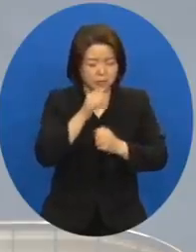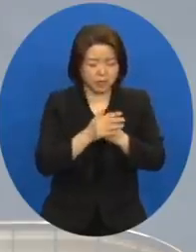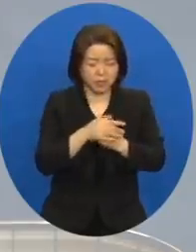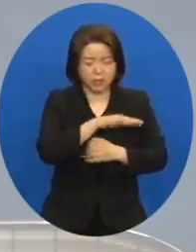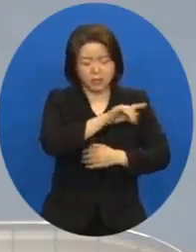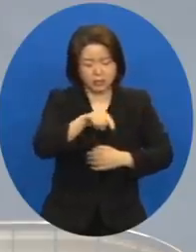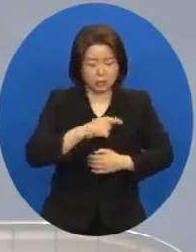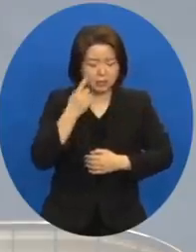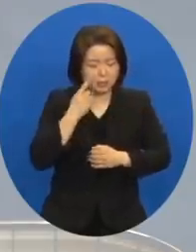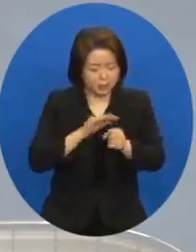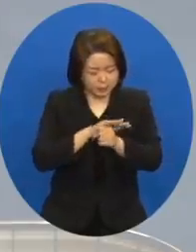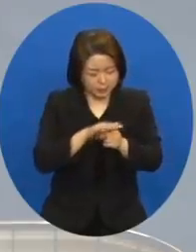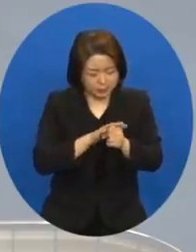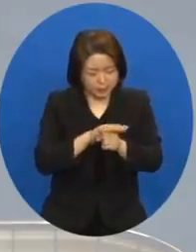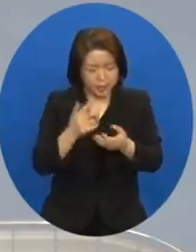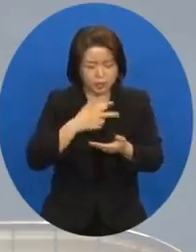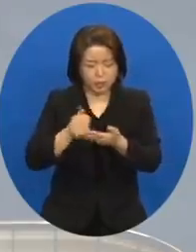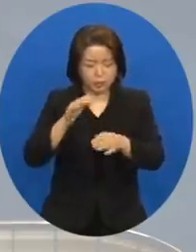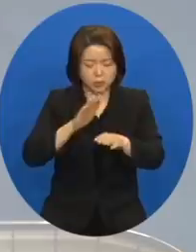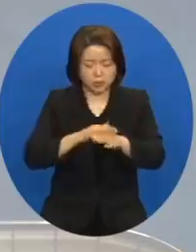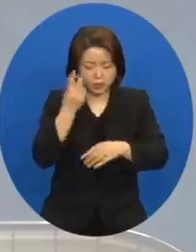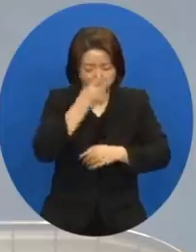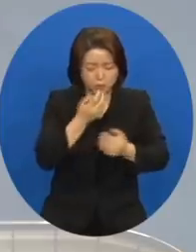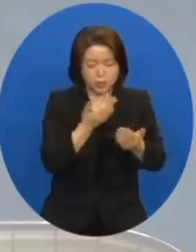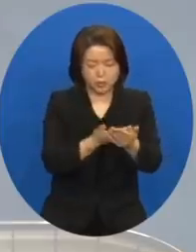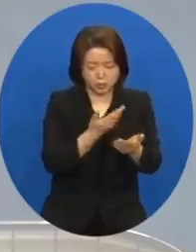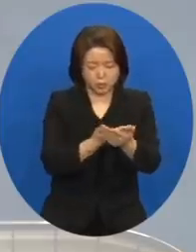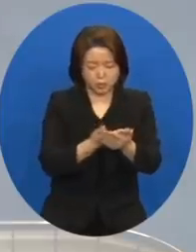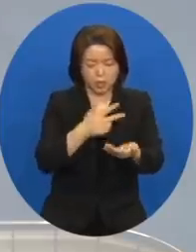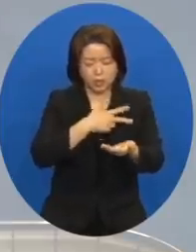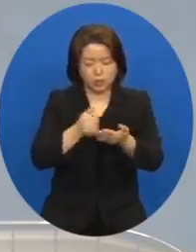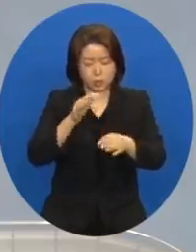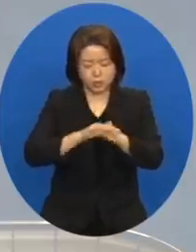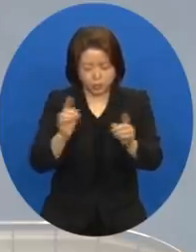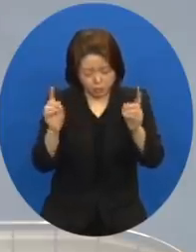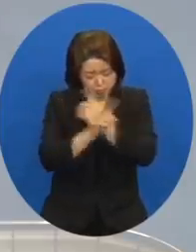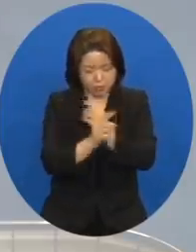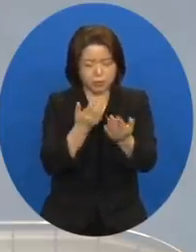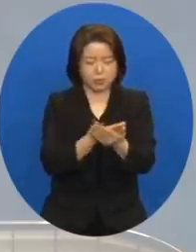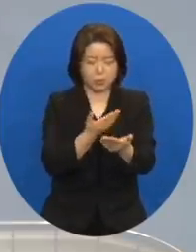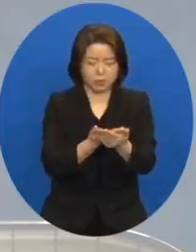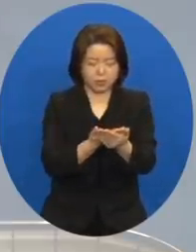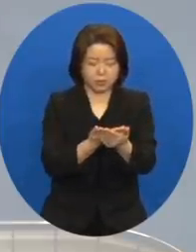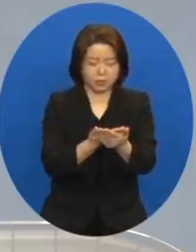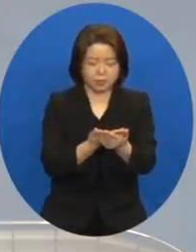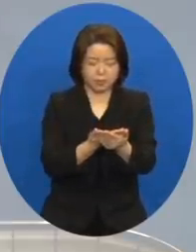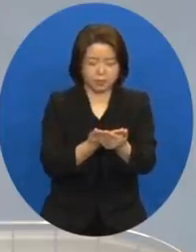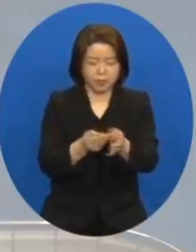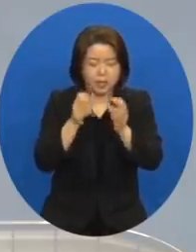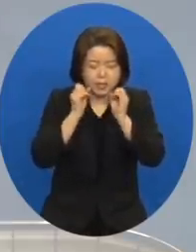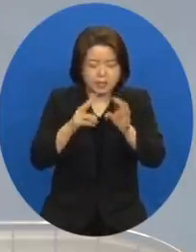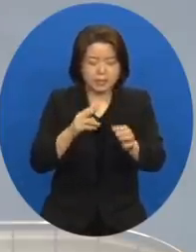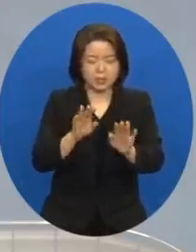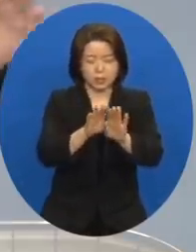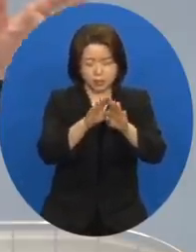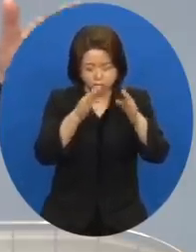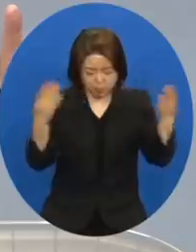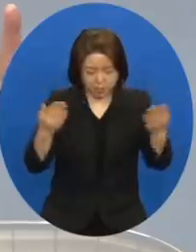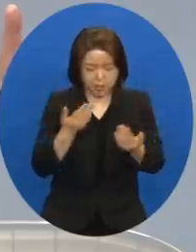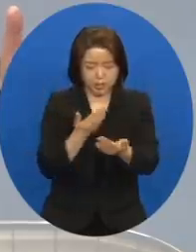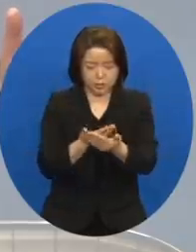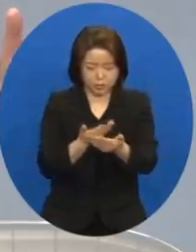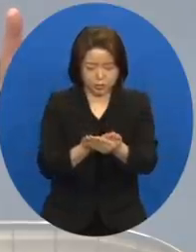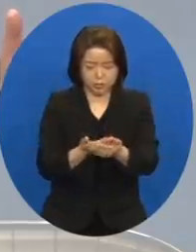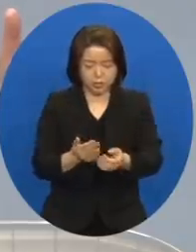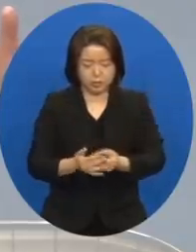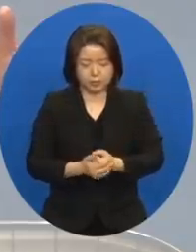주시고 주님 에서 너를 지켜 주소서 주의 손으로 고쳐주소서 선교의 문이 다시 활짝 열리게